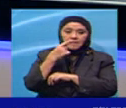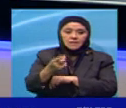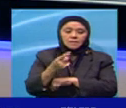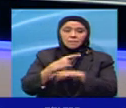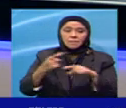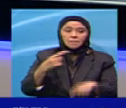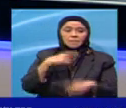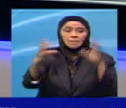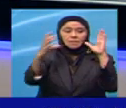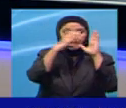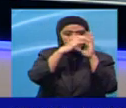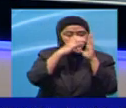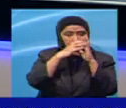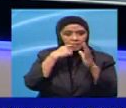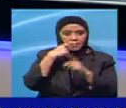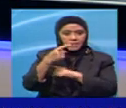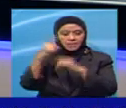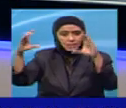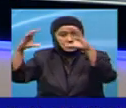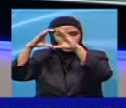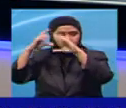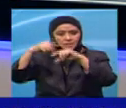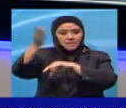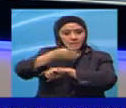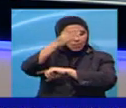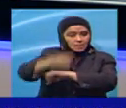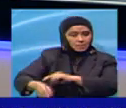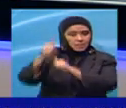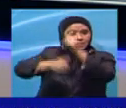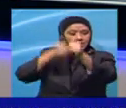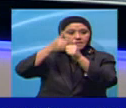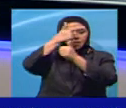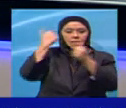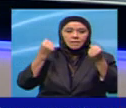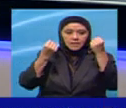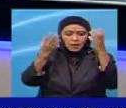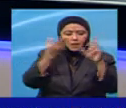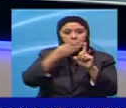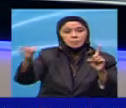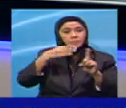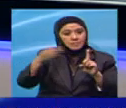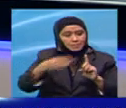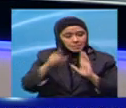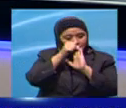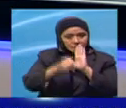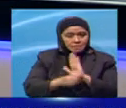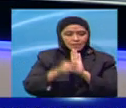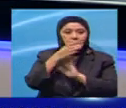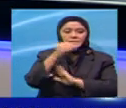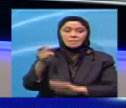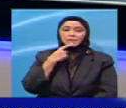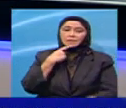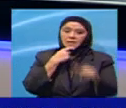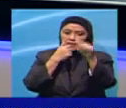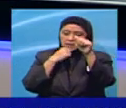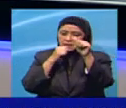PKR terbatal dengan alasan begitu banyak pelanggaran terhadap syarat-syarat talusiasi menurut pertimbangan syarak dan akhlak